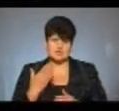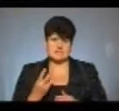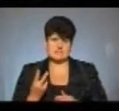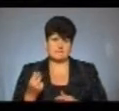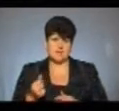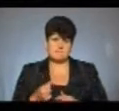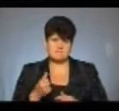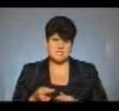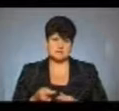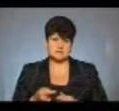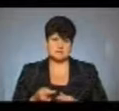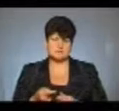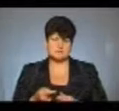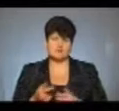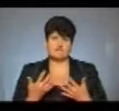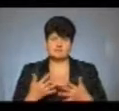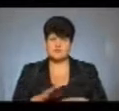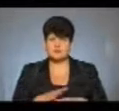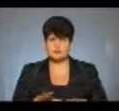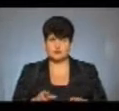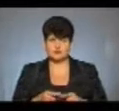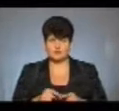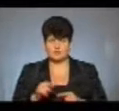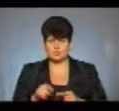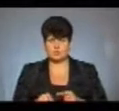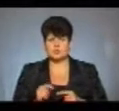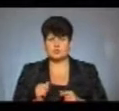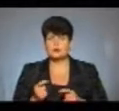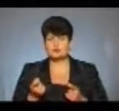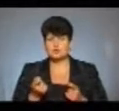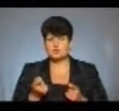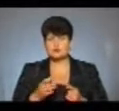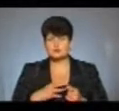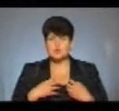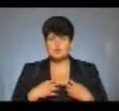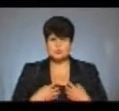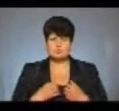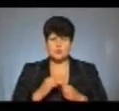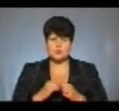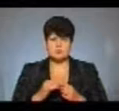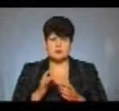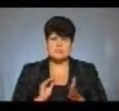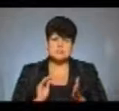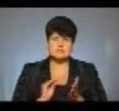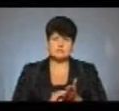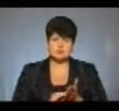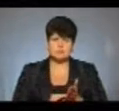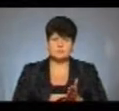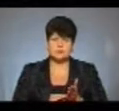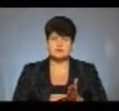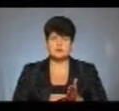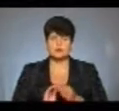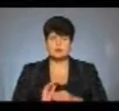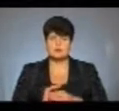місяці, останніх вже не було в цьому календарі, тому що трошки було сумно кожен раз дописувати, додавати до того